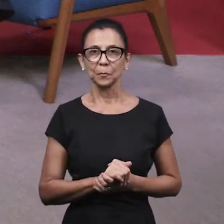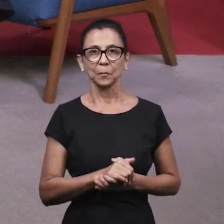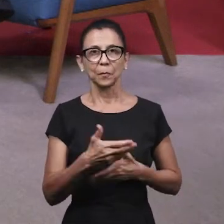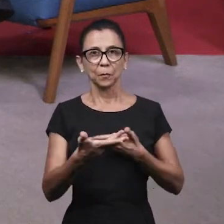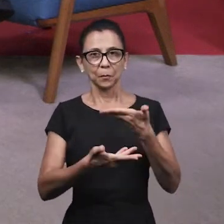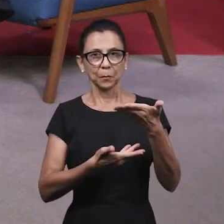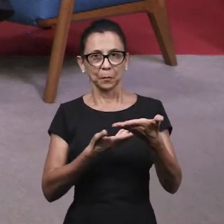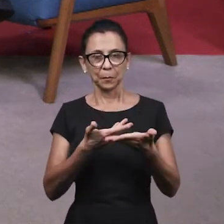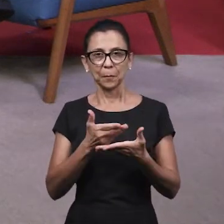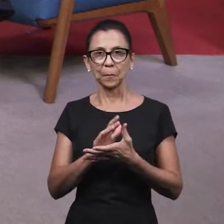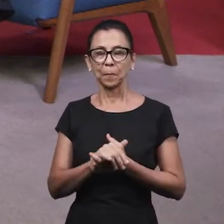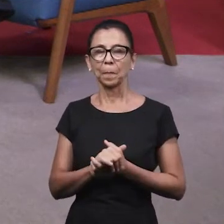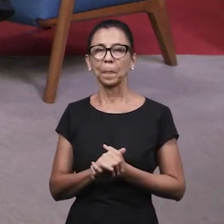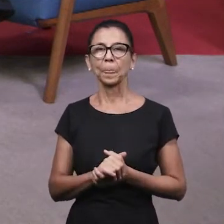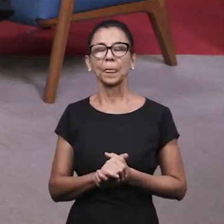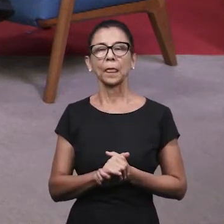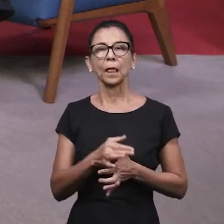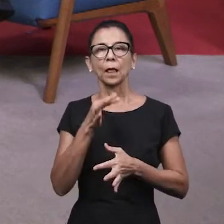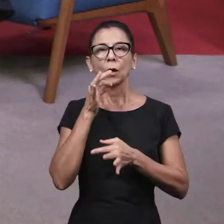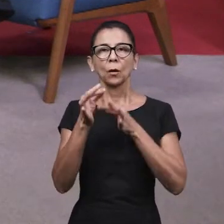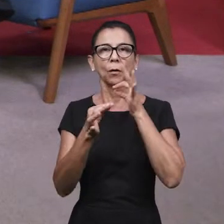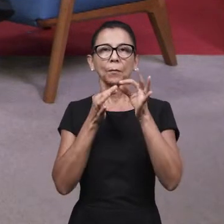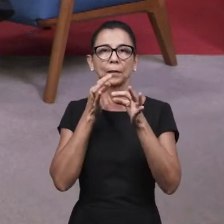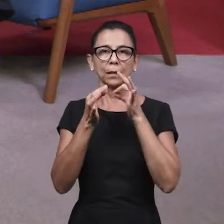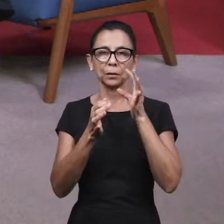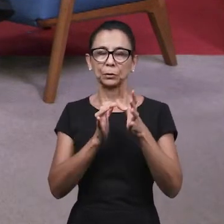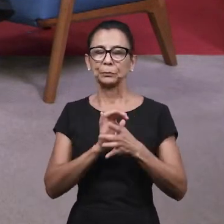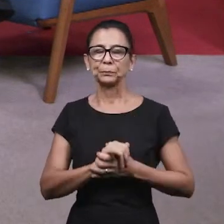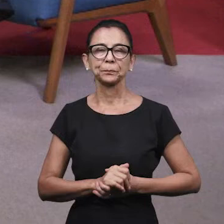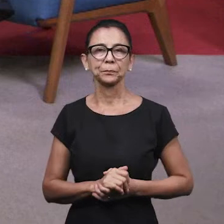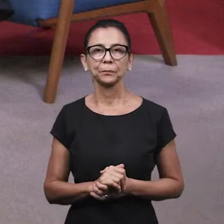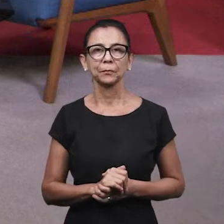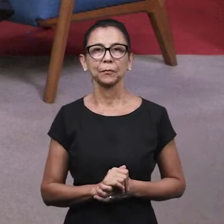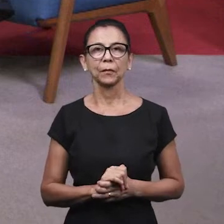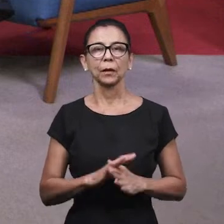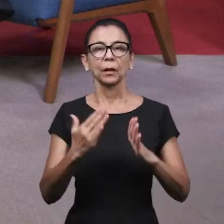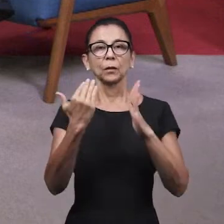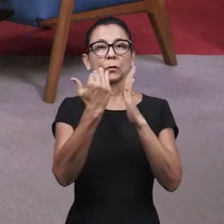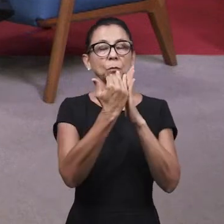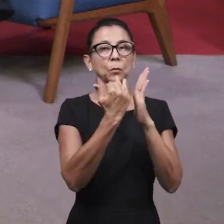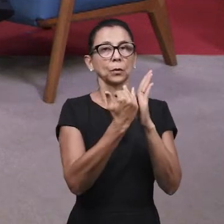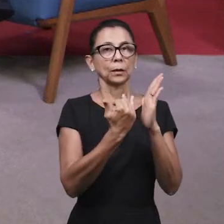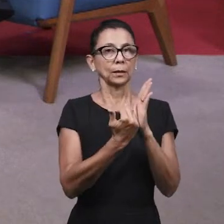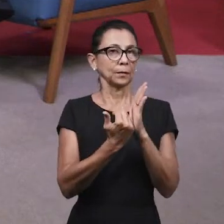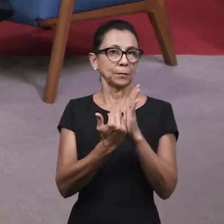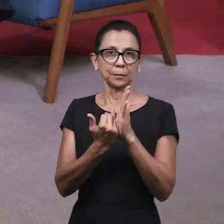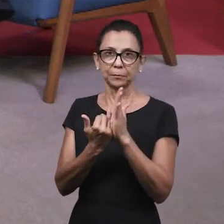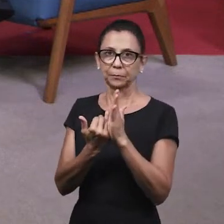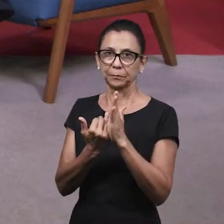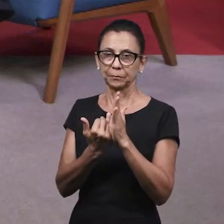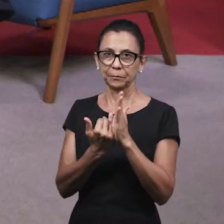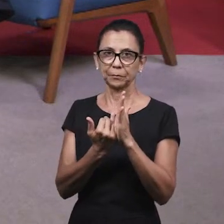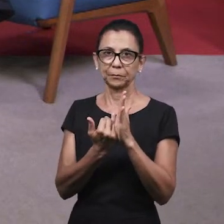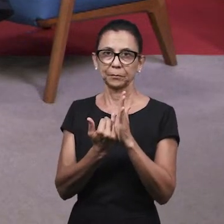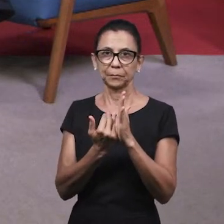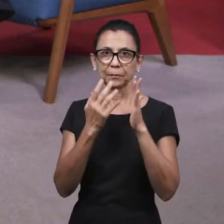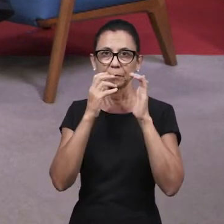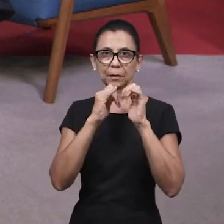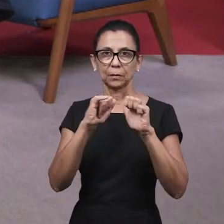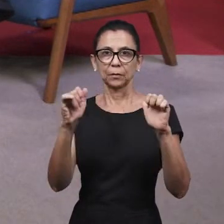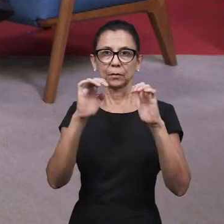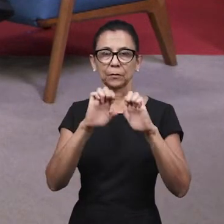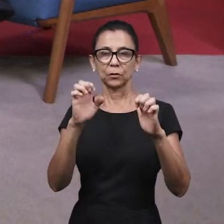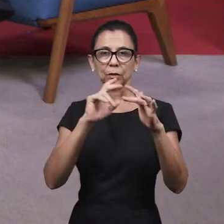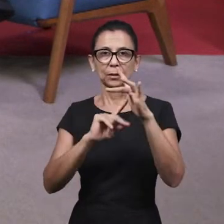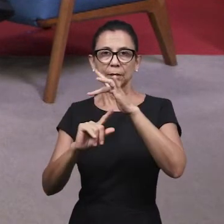sur ce programme. Et je veux vous dire que vous aussi, vous pouvez nous aider à préparer la formation, le